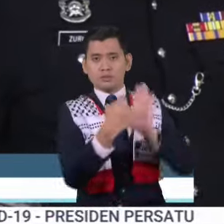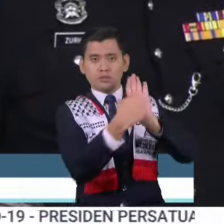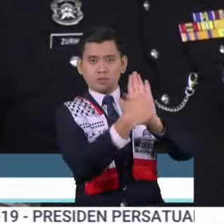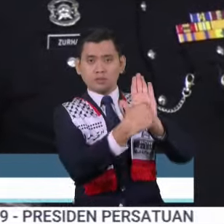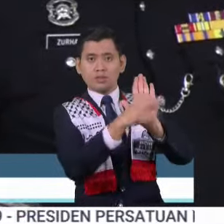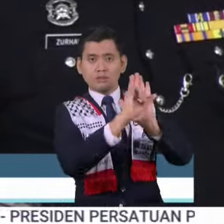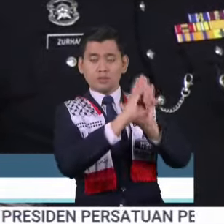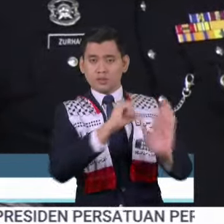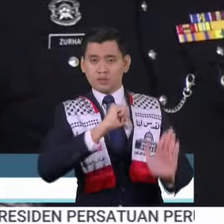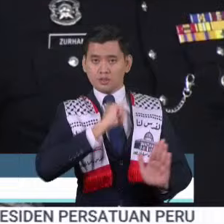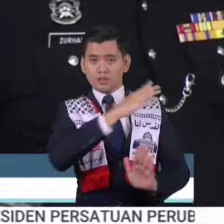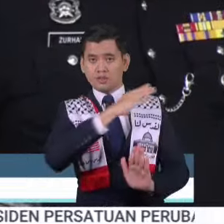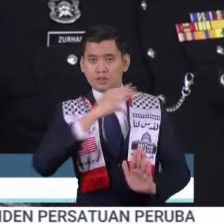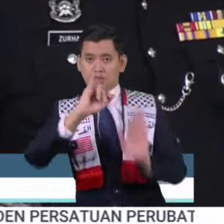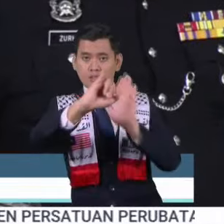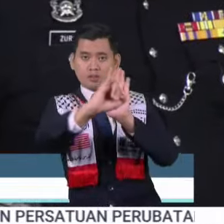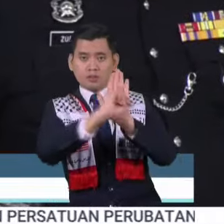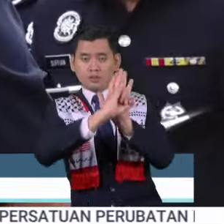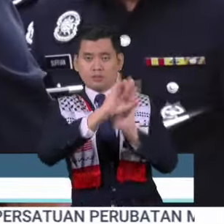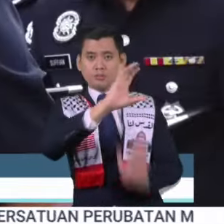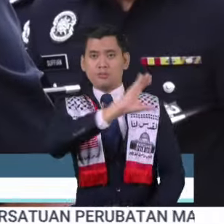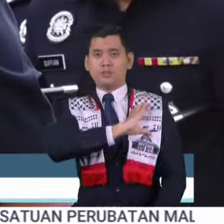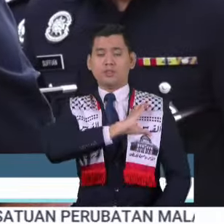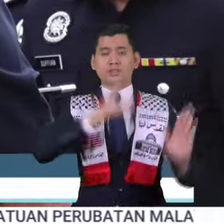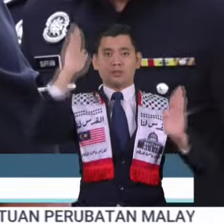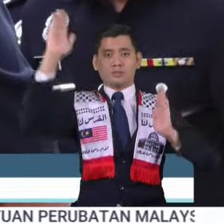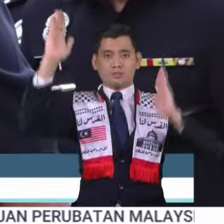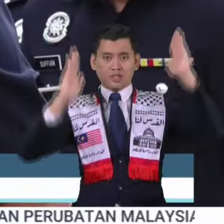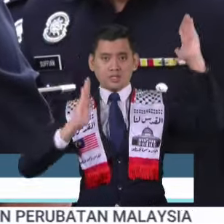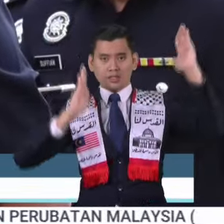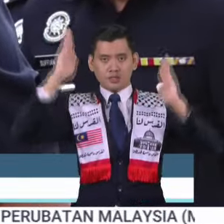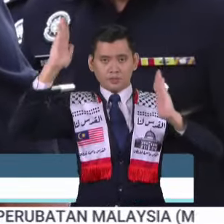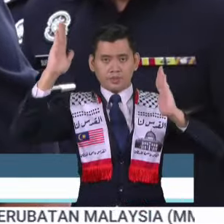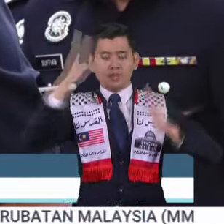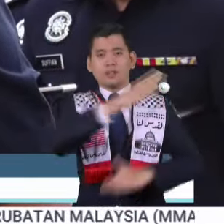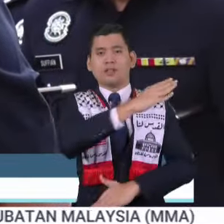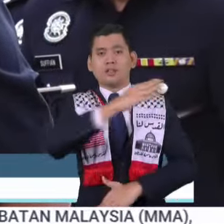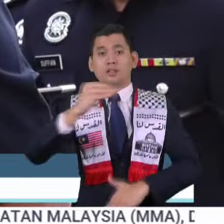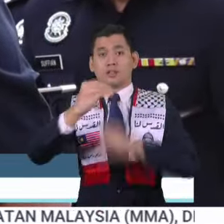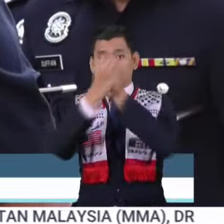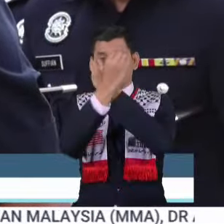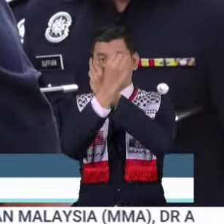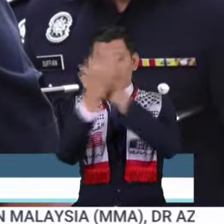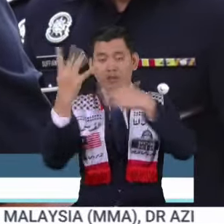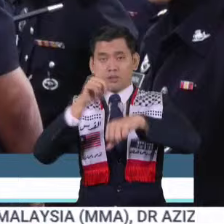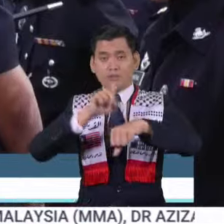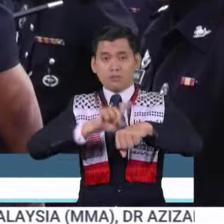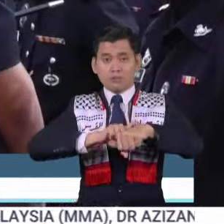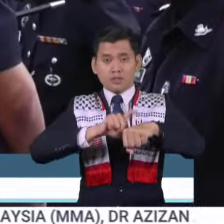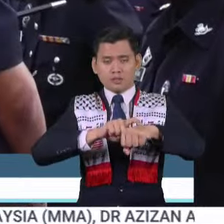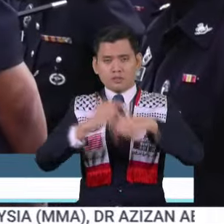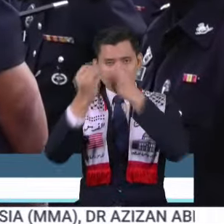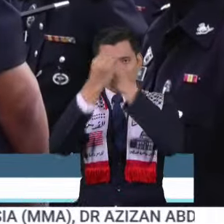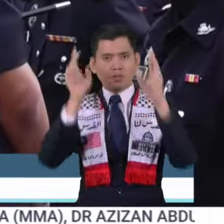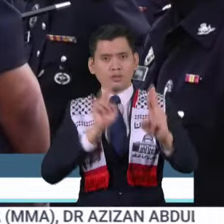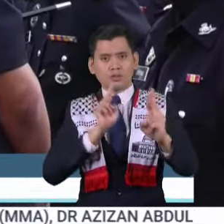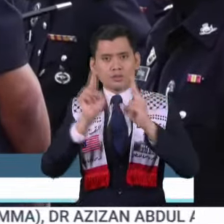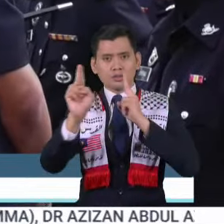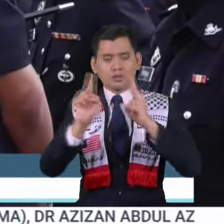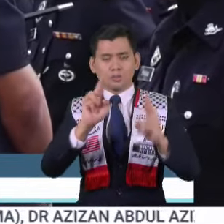sendiri tetapi juga identiti polis diraja Malaysia pdrm Beliau berkata demikian semasa menyampaikan amanat dalam